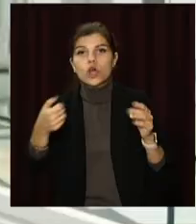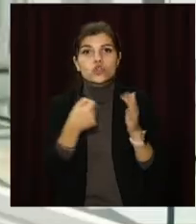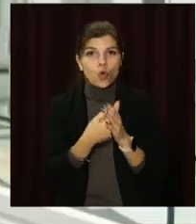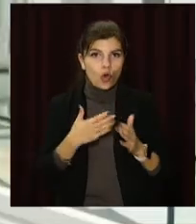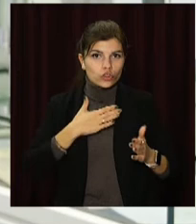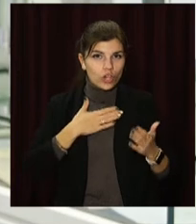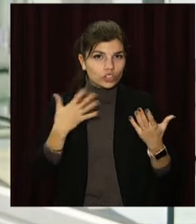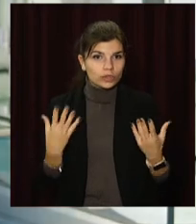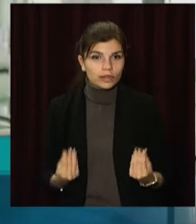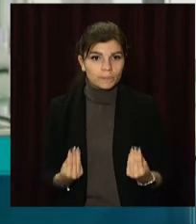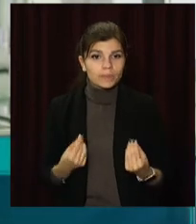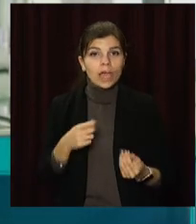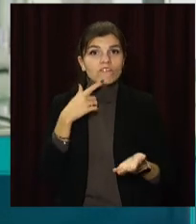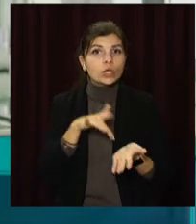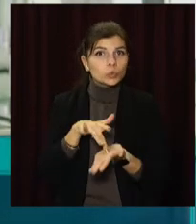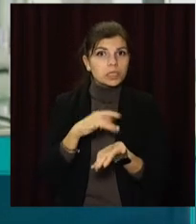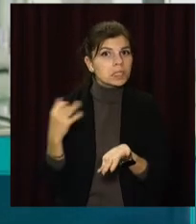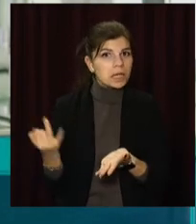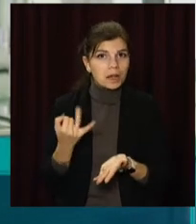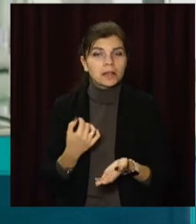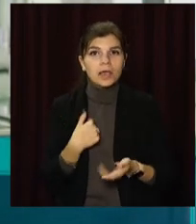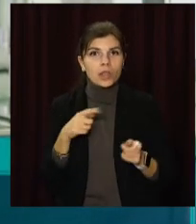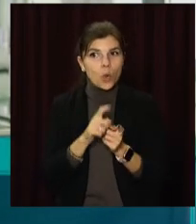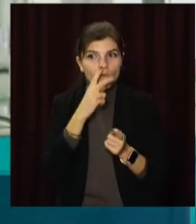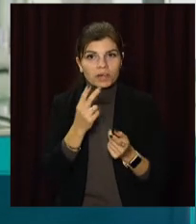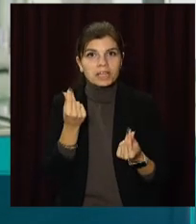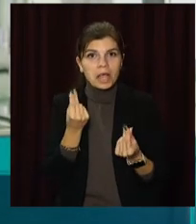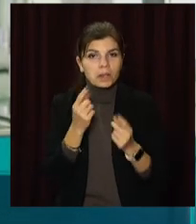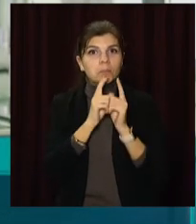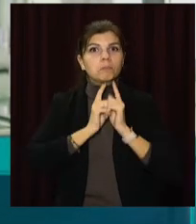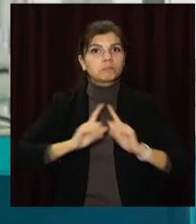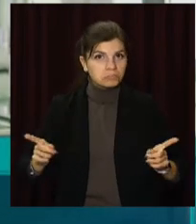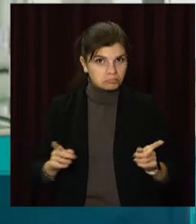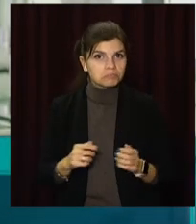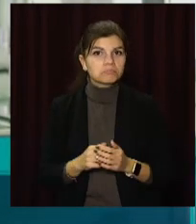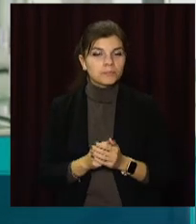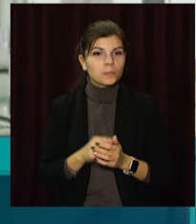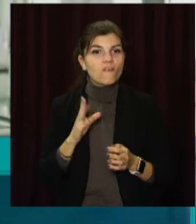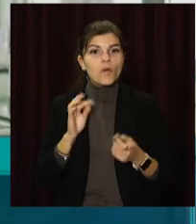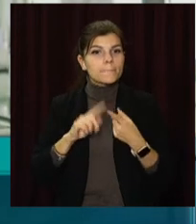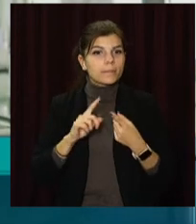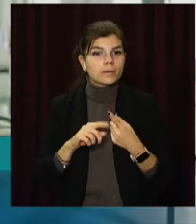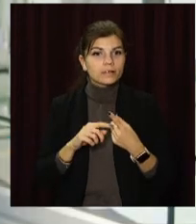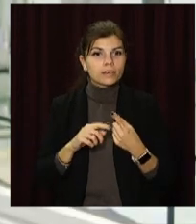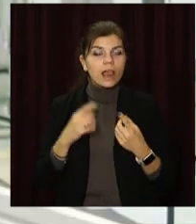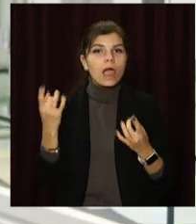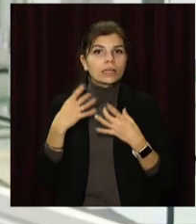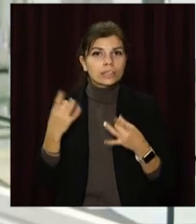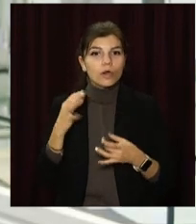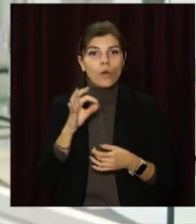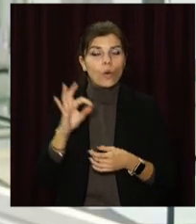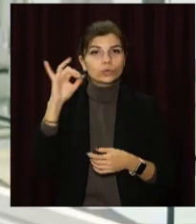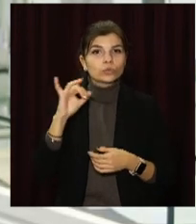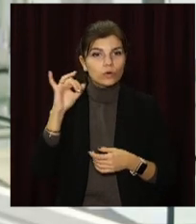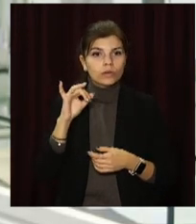дней. Экскурсия интереснейшая. Впервые я увидела такие денежные знаки. Во-первых, рассказали об